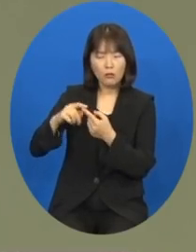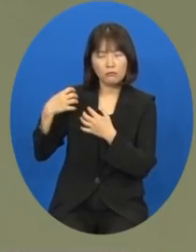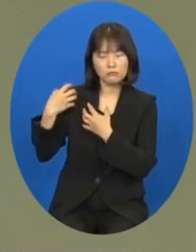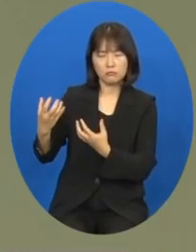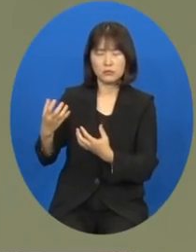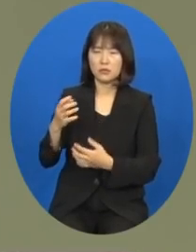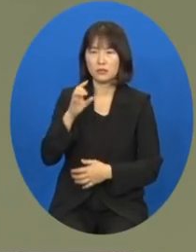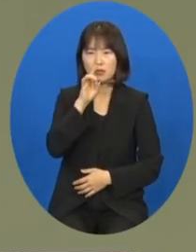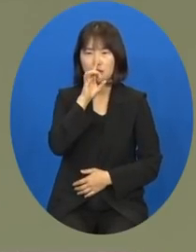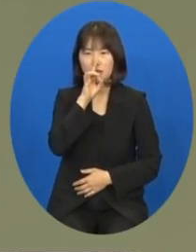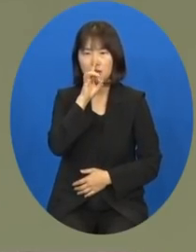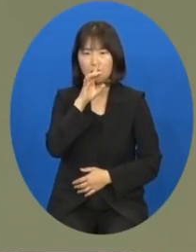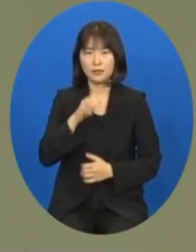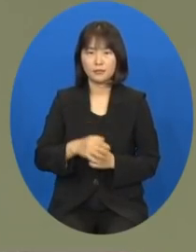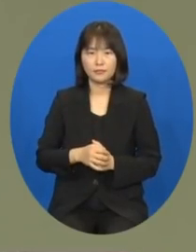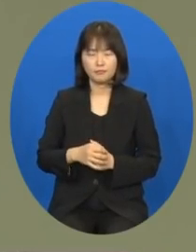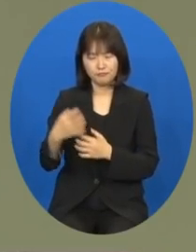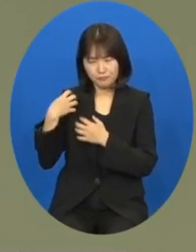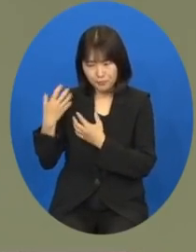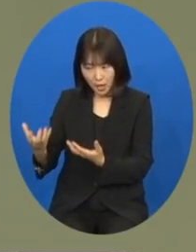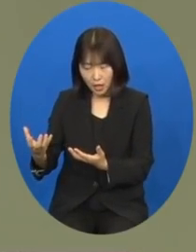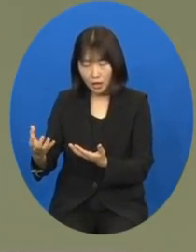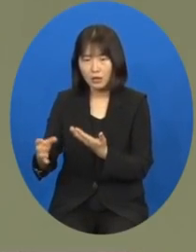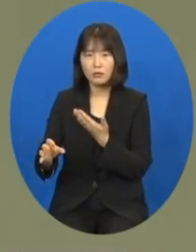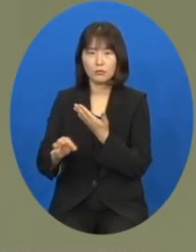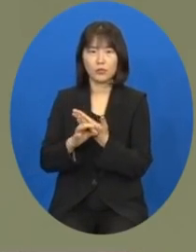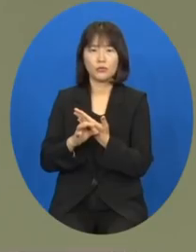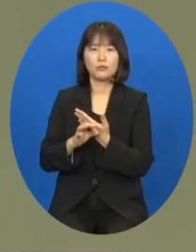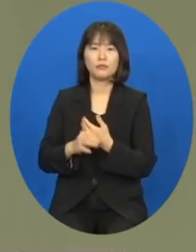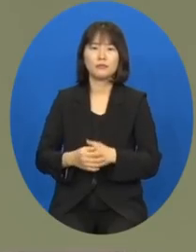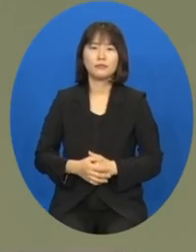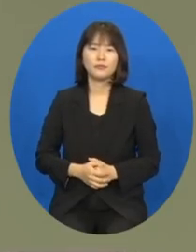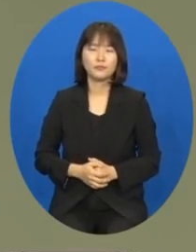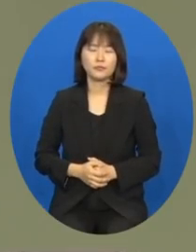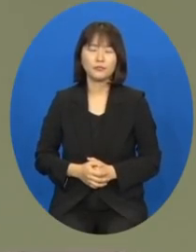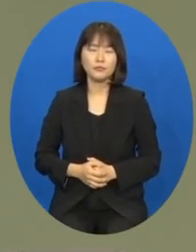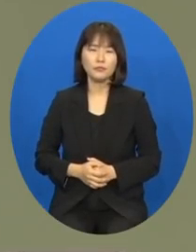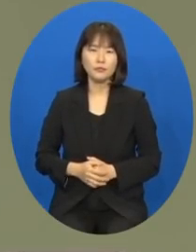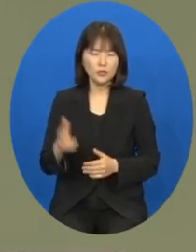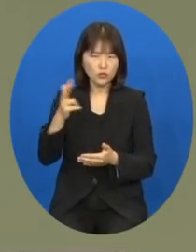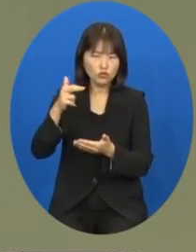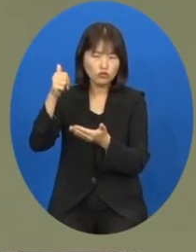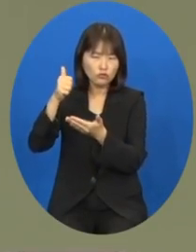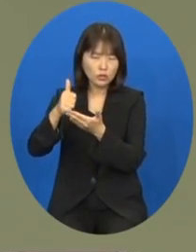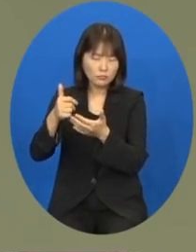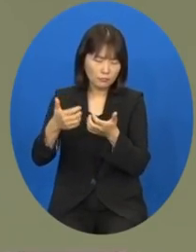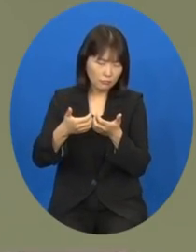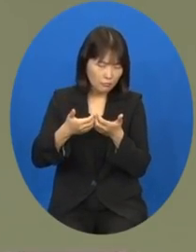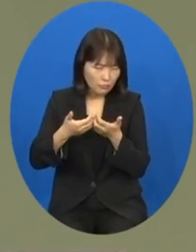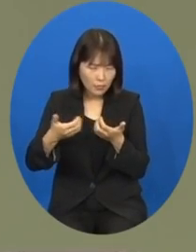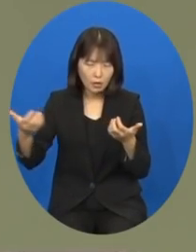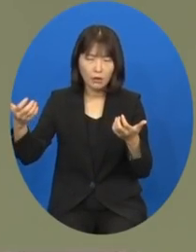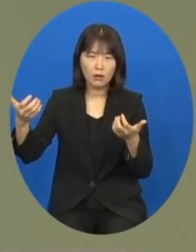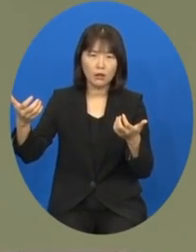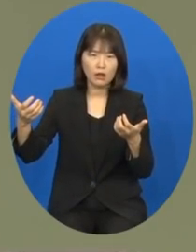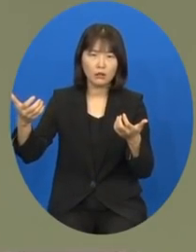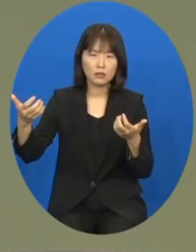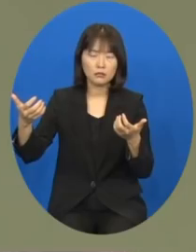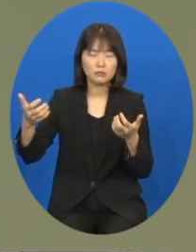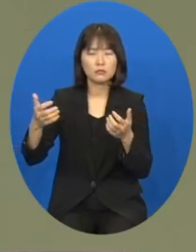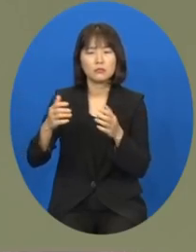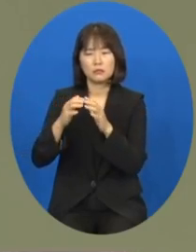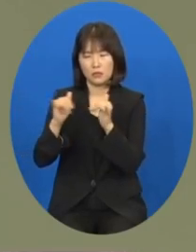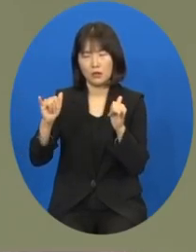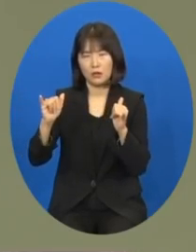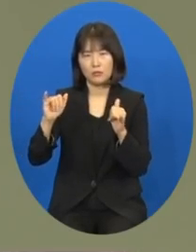겁니다 그렇게 두었다가는 어느 순간에 우리가 주님을 떠나게 되는 그런 사람이 될 수도